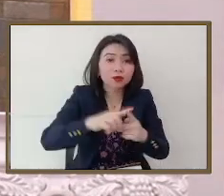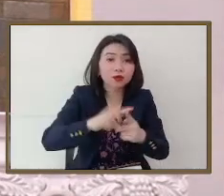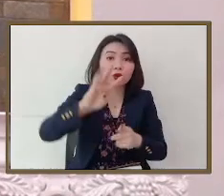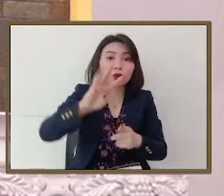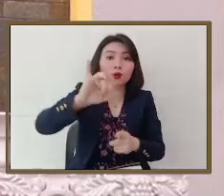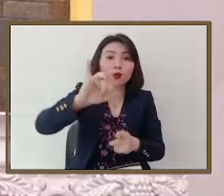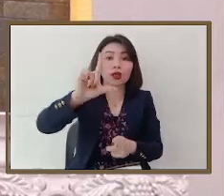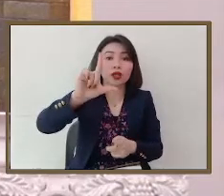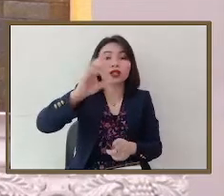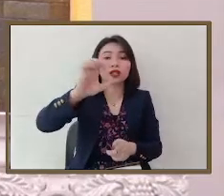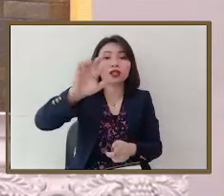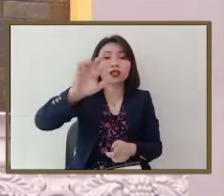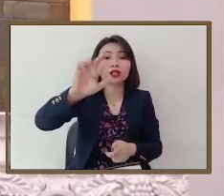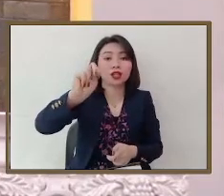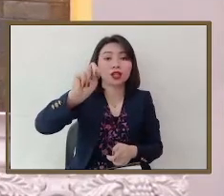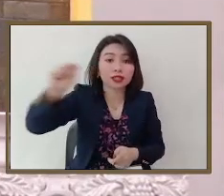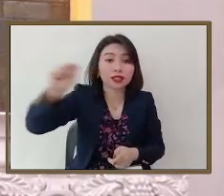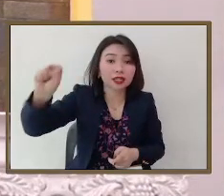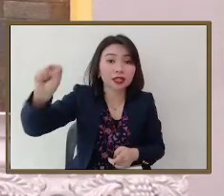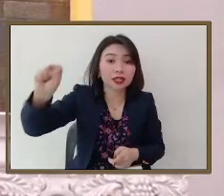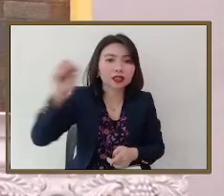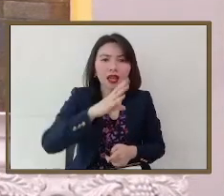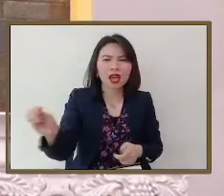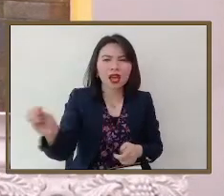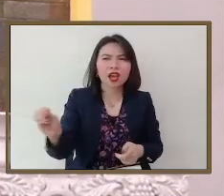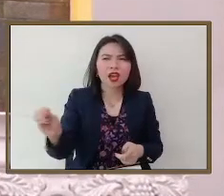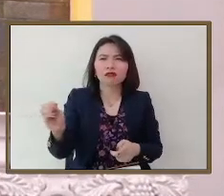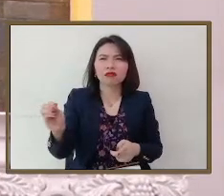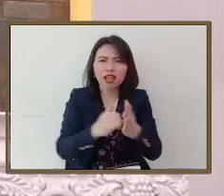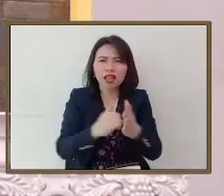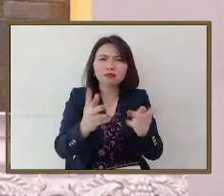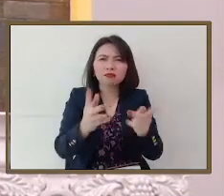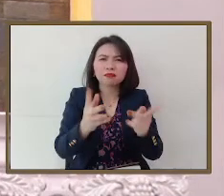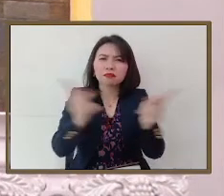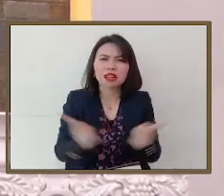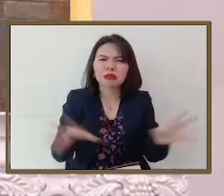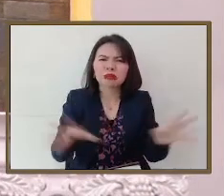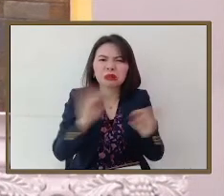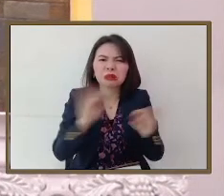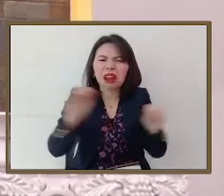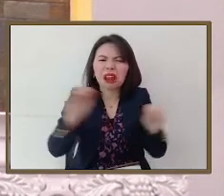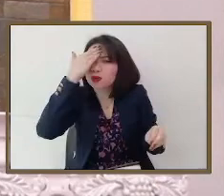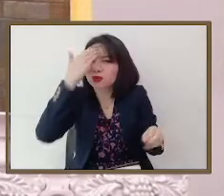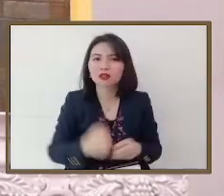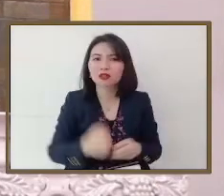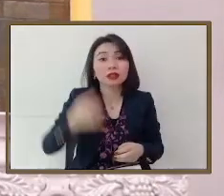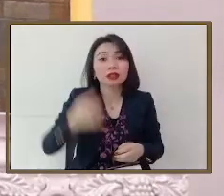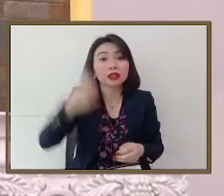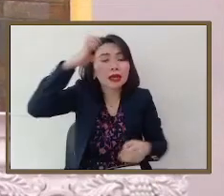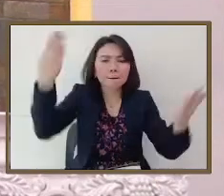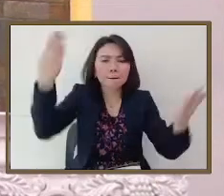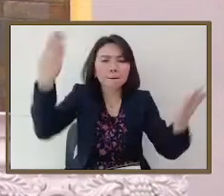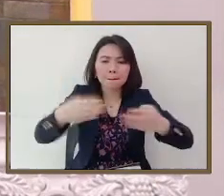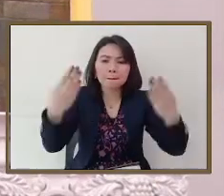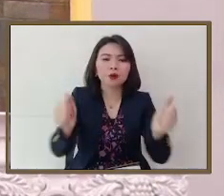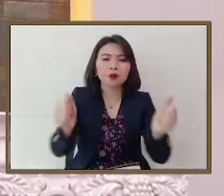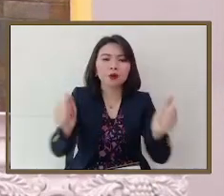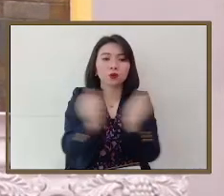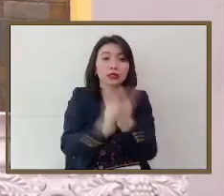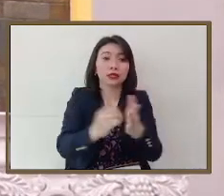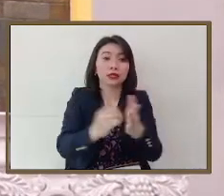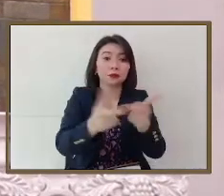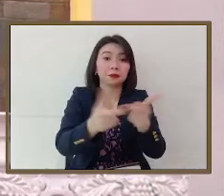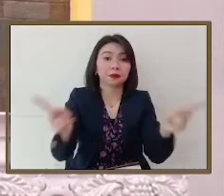is a place of struggle. You know, he's struggling with Satan. He's battling with Satan in the wilderness.